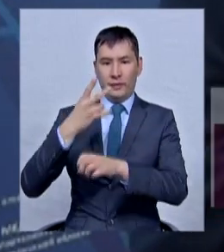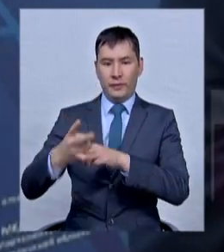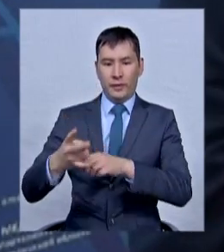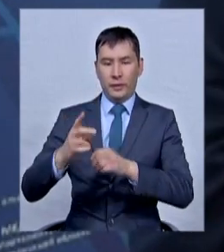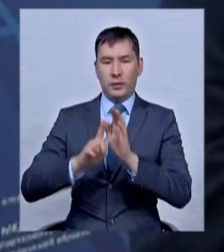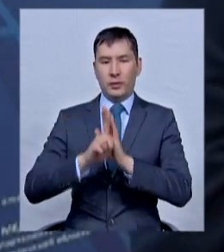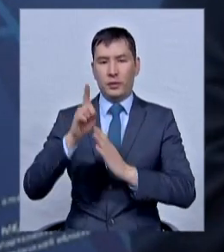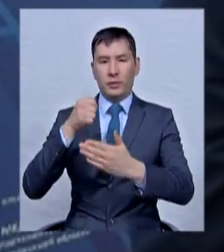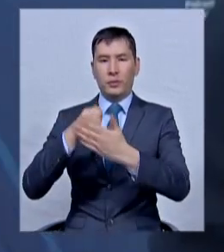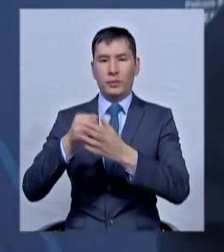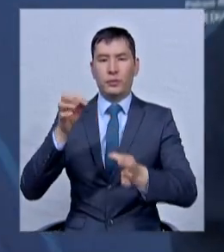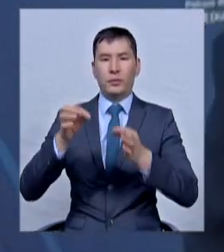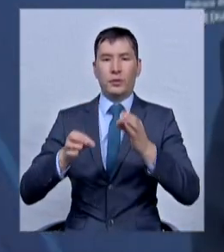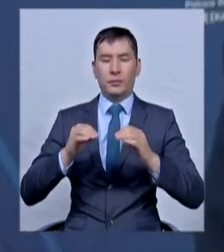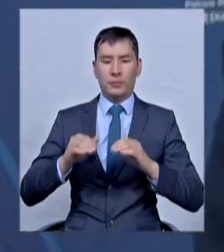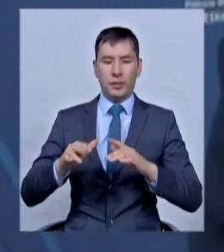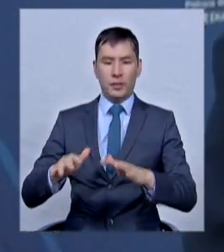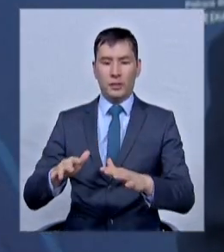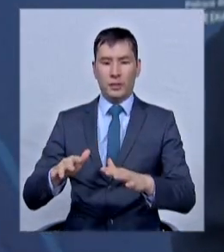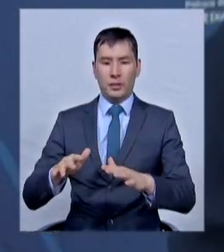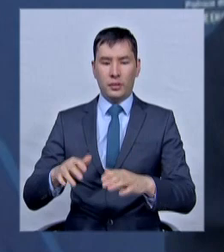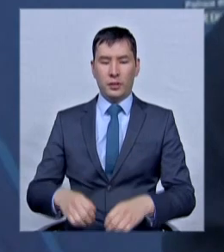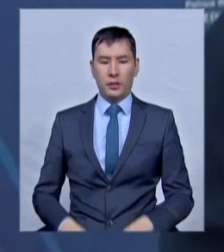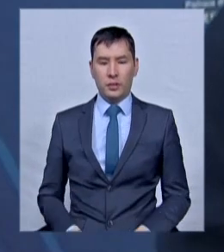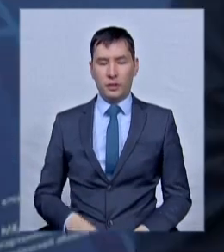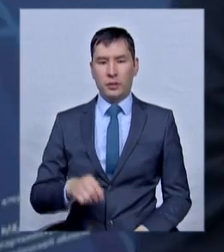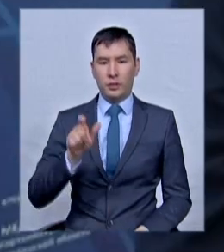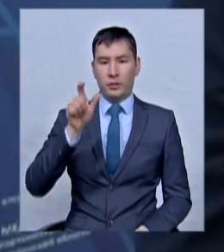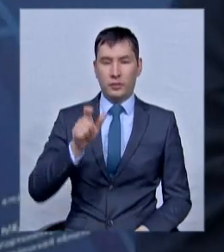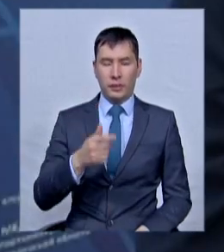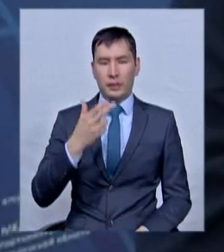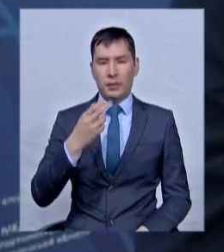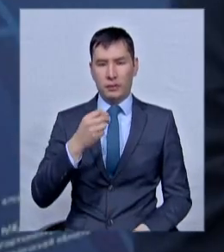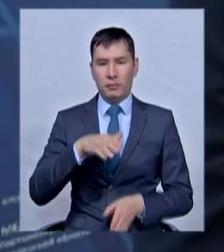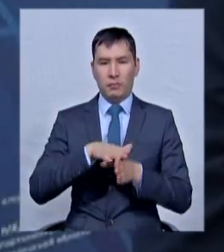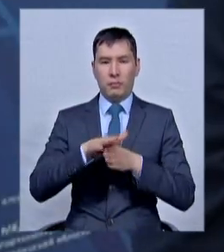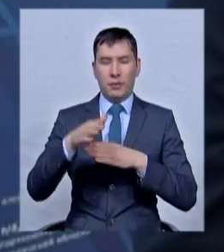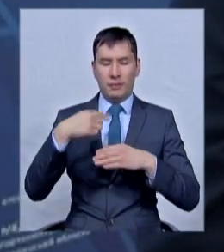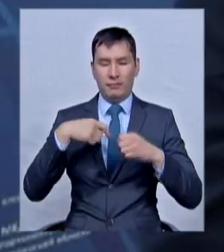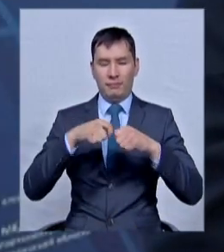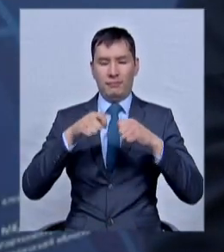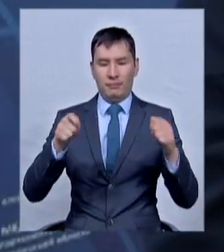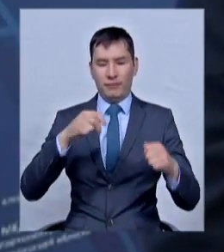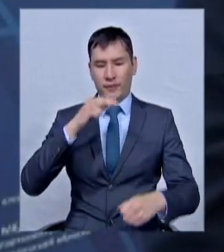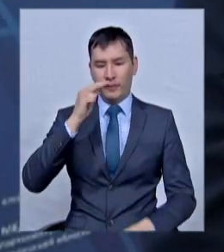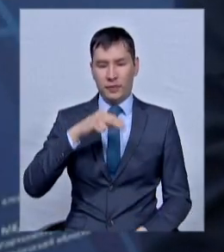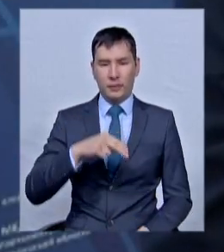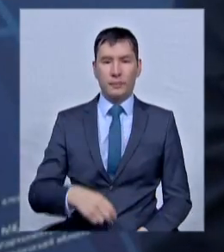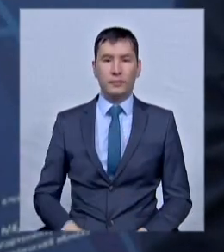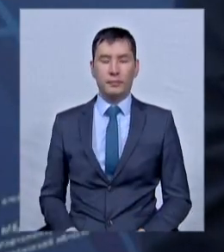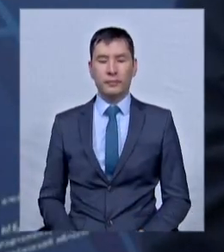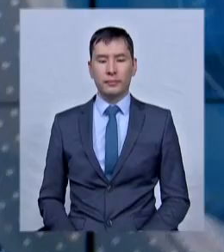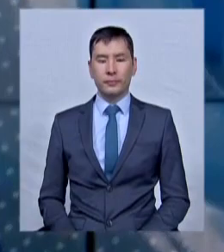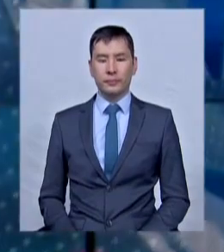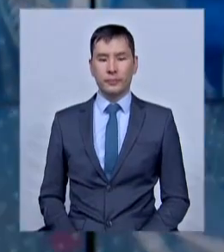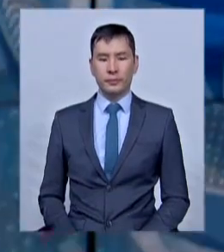дейінгі тергеуді бастады. Күдікті өз кінәсін толық мойындады. Одан әрі сотқа дейінгі тергеу жүргізілуде.